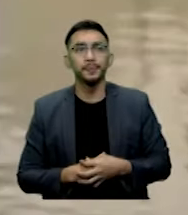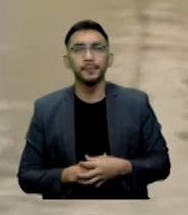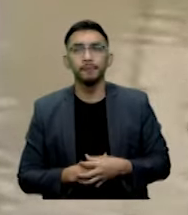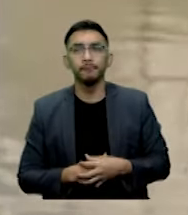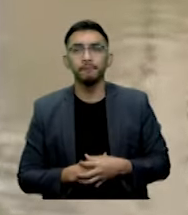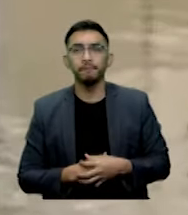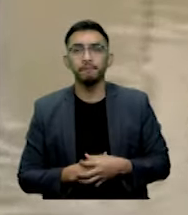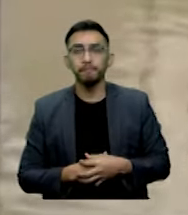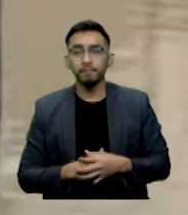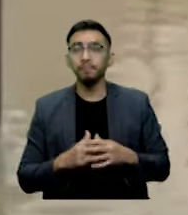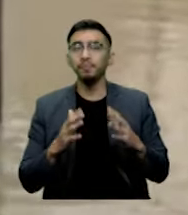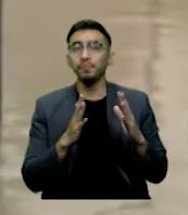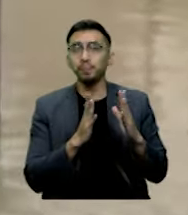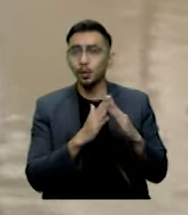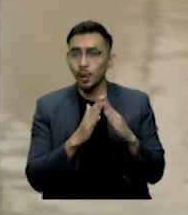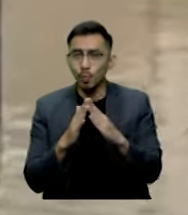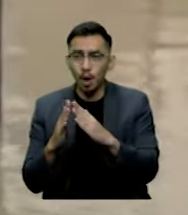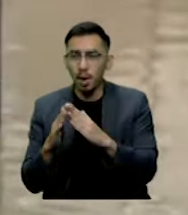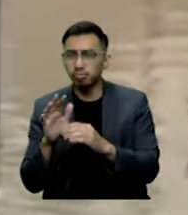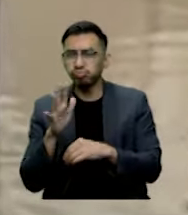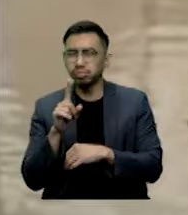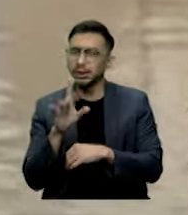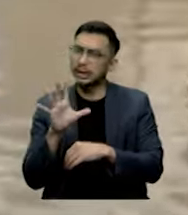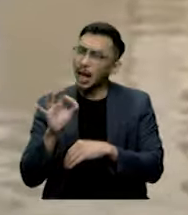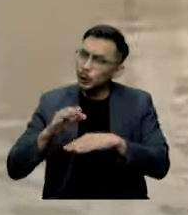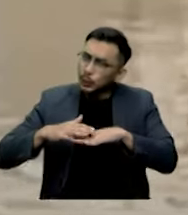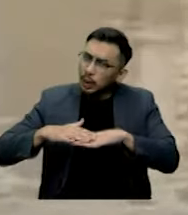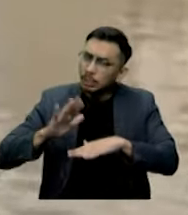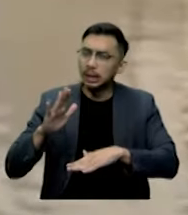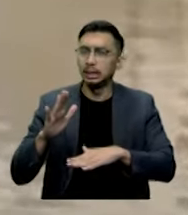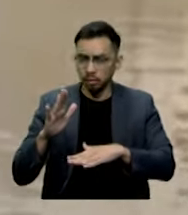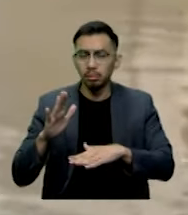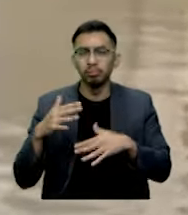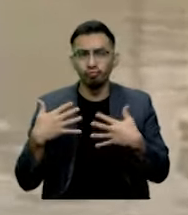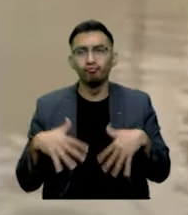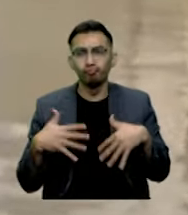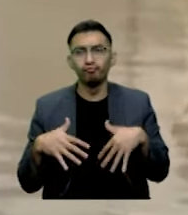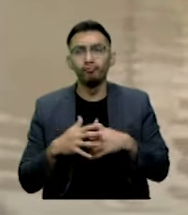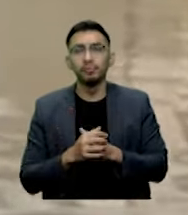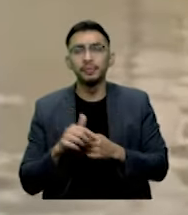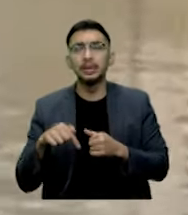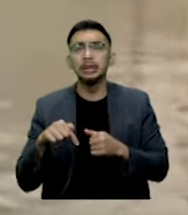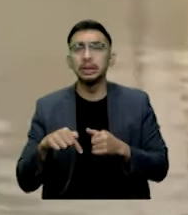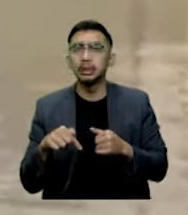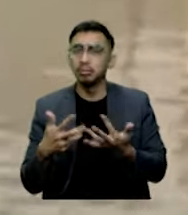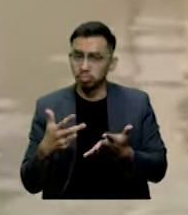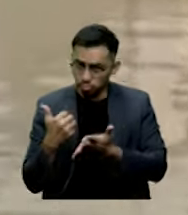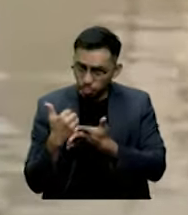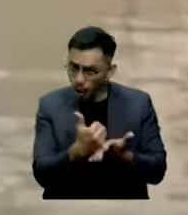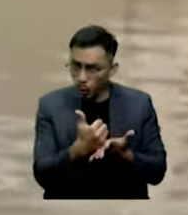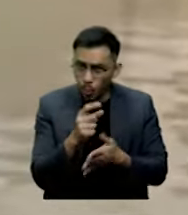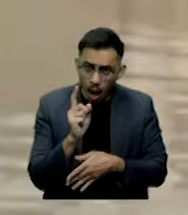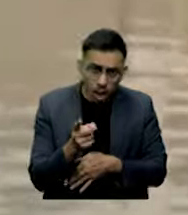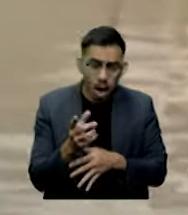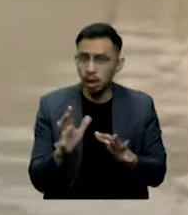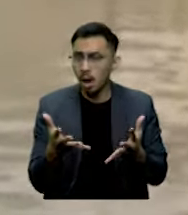Puluhan rumah, bahkan sampai ratusan. Ratusan, Bang. Bang, saat ini sudah ada tak, Bang, bantuan dari pemerintah, Bang? Untuk